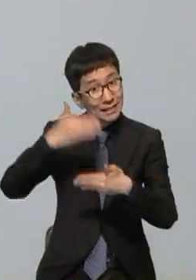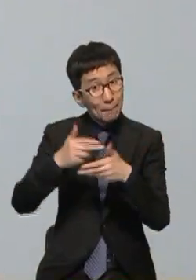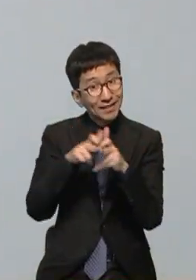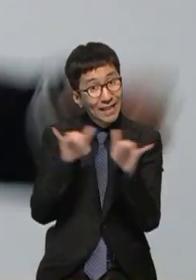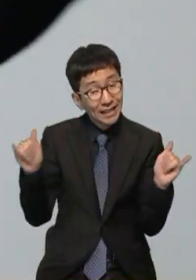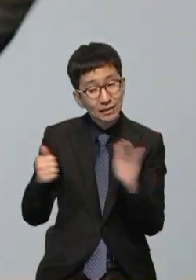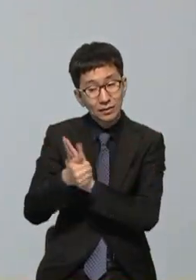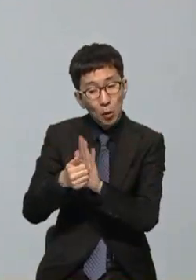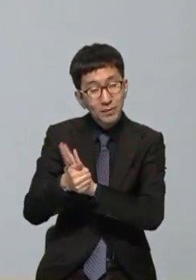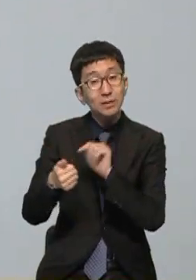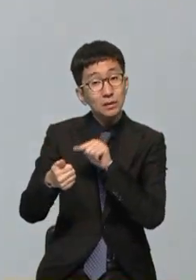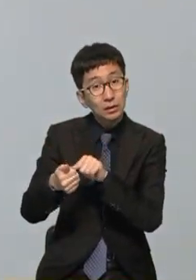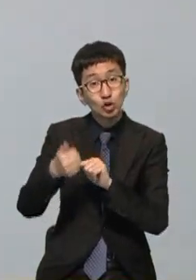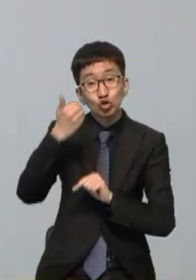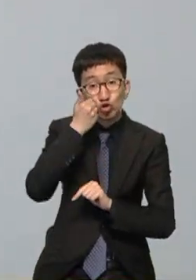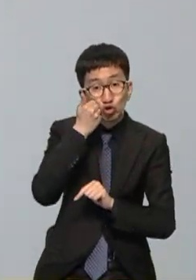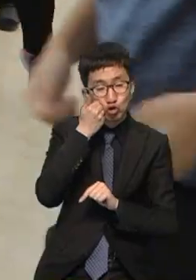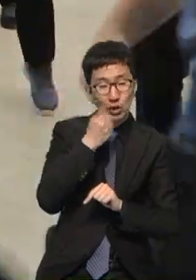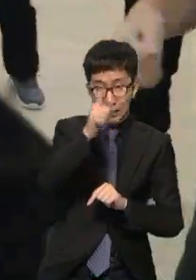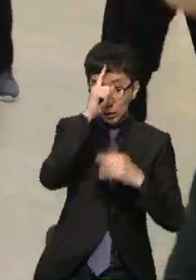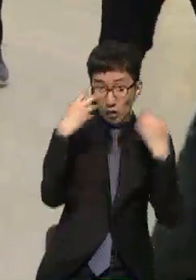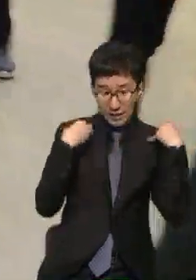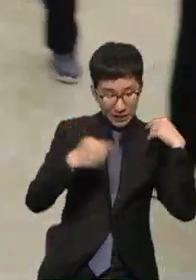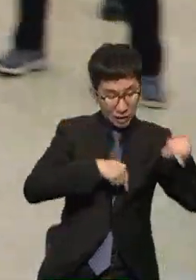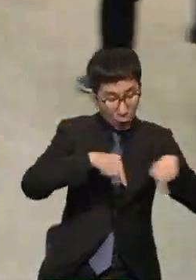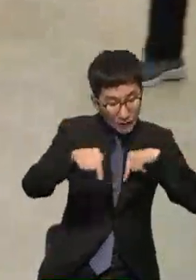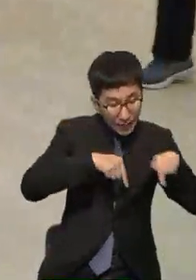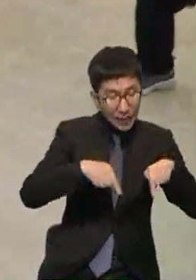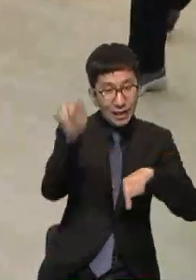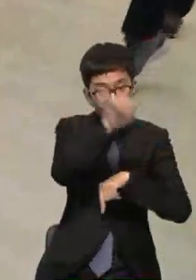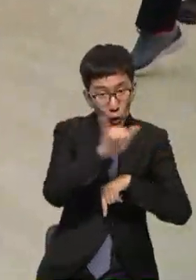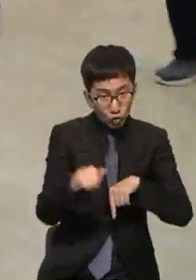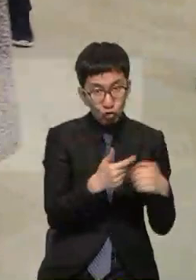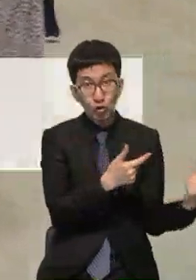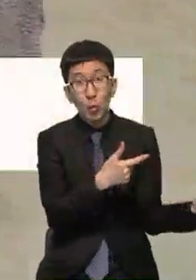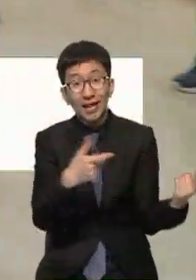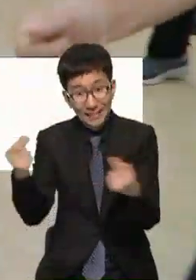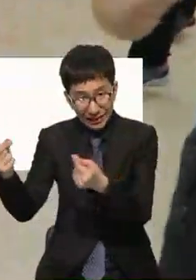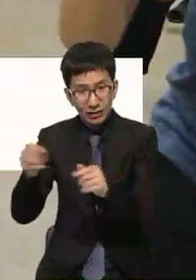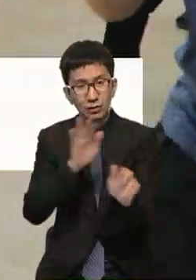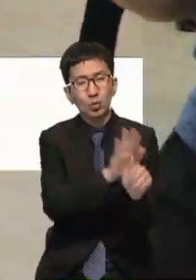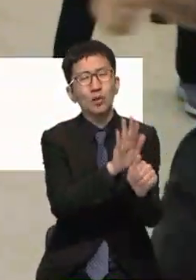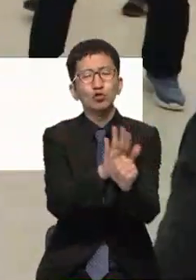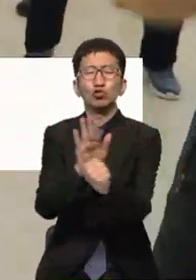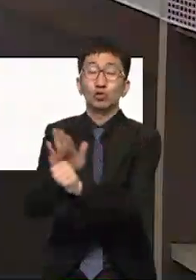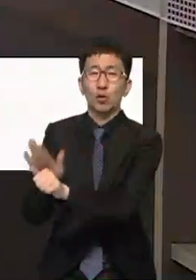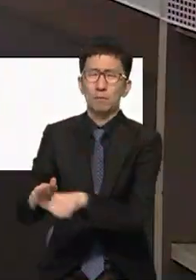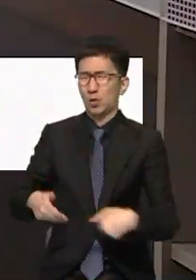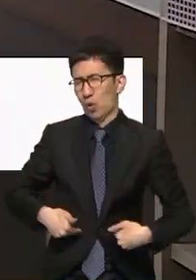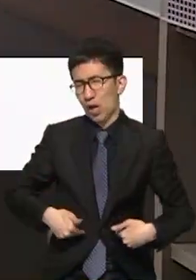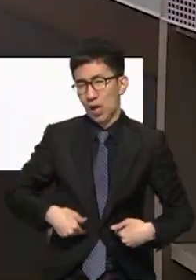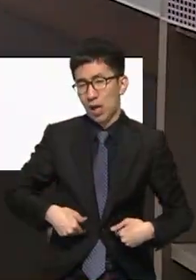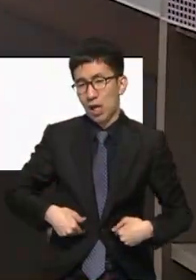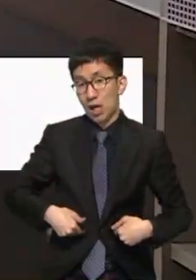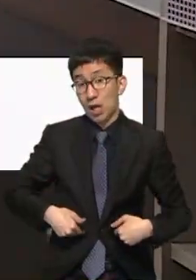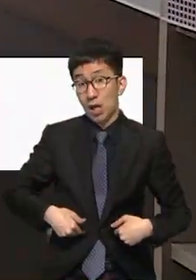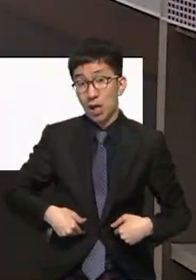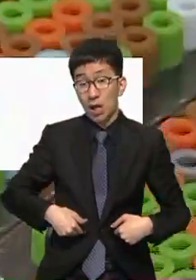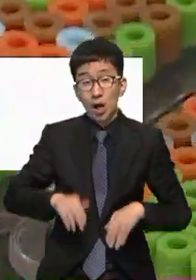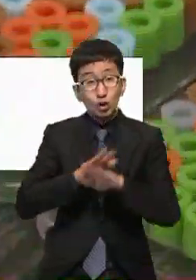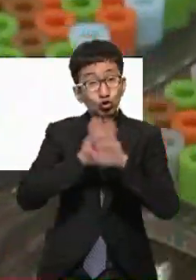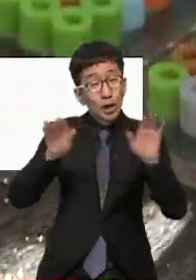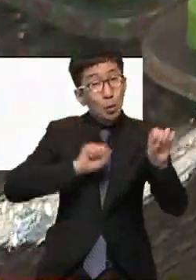돌봄 서비스를 제공하는 지원 체계가 전국적으로 고르게 또 촘촘히 구축되지 않는 한 주간활동 서비스